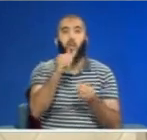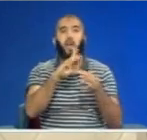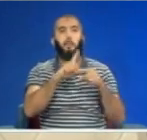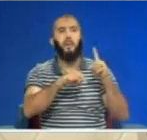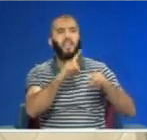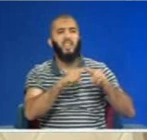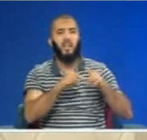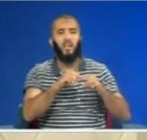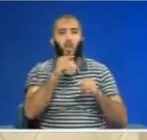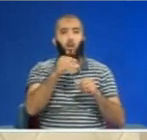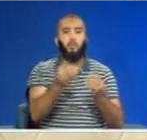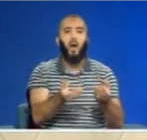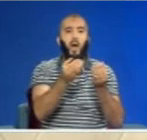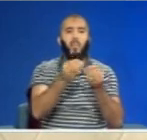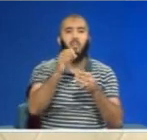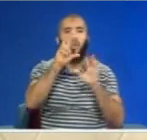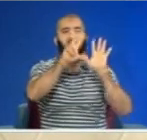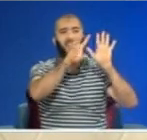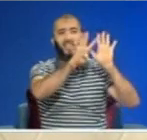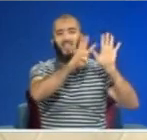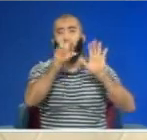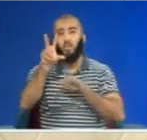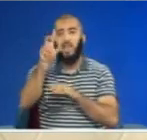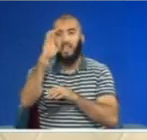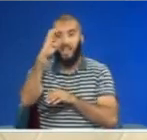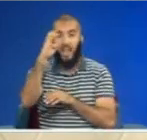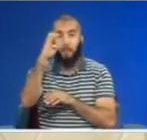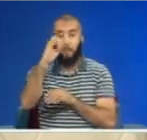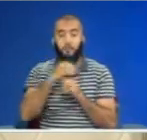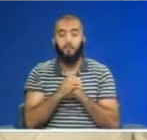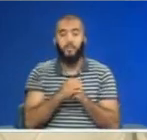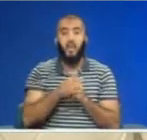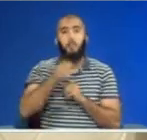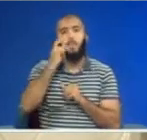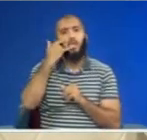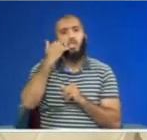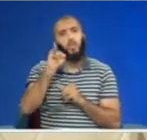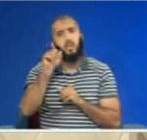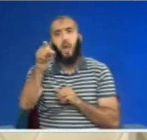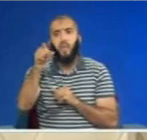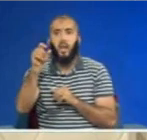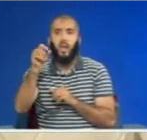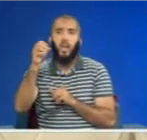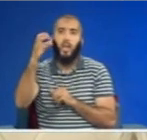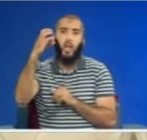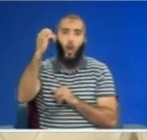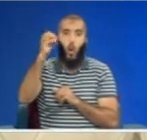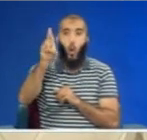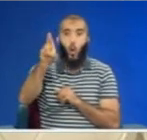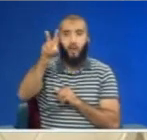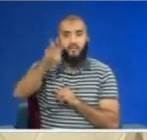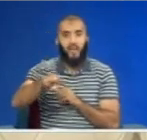هو 93 فاصل غرام. أما إذا كان الذهب خالصا ذهب بغض النظر عن كان عياره